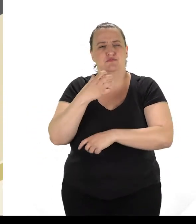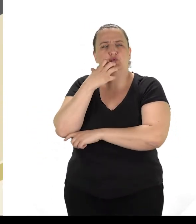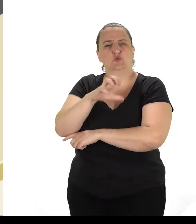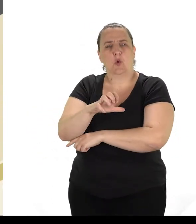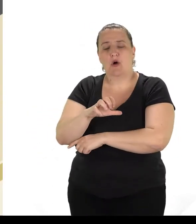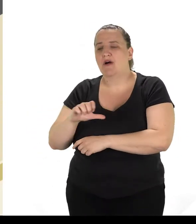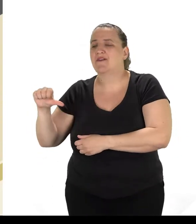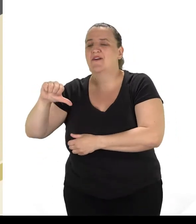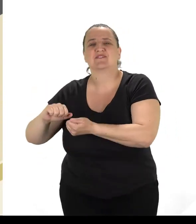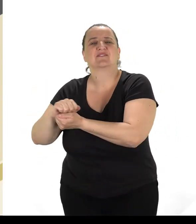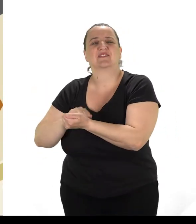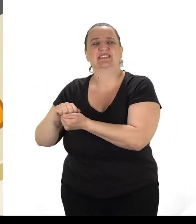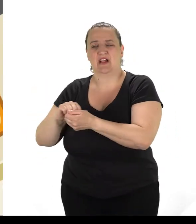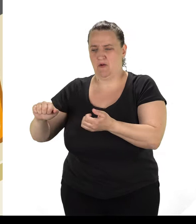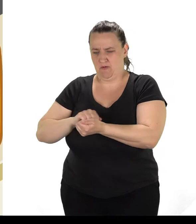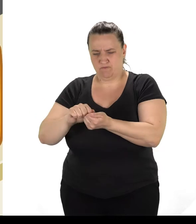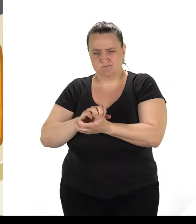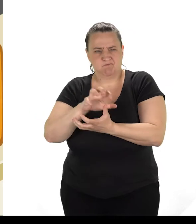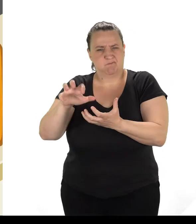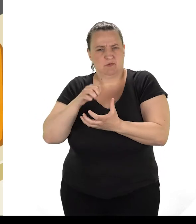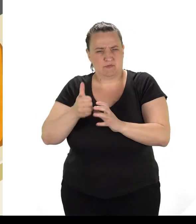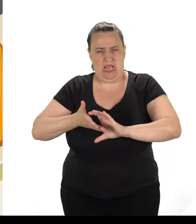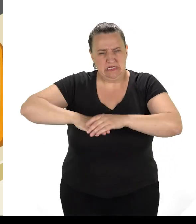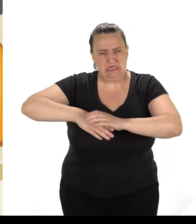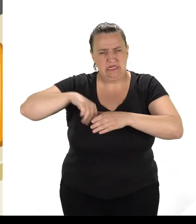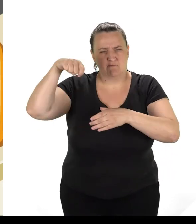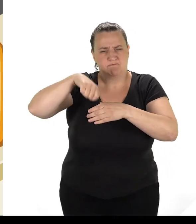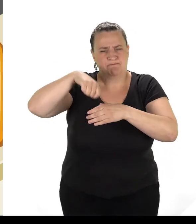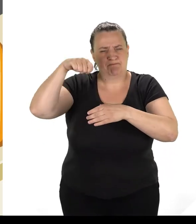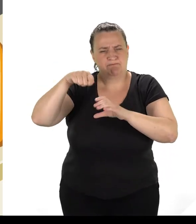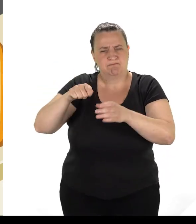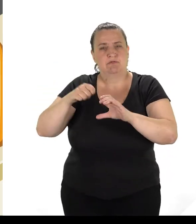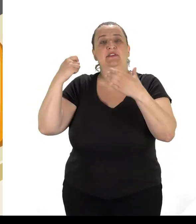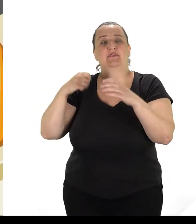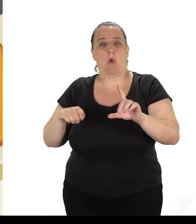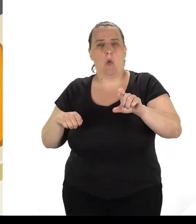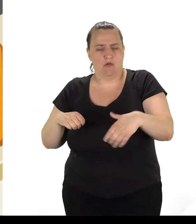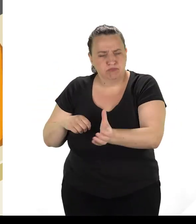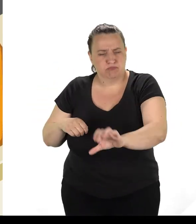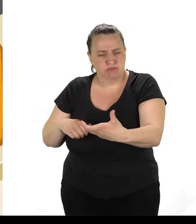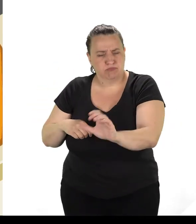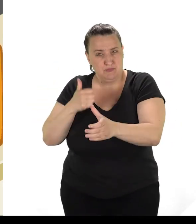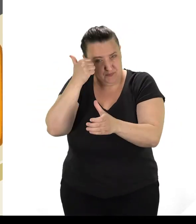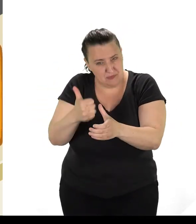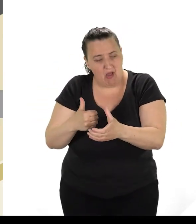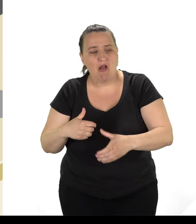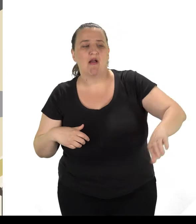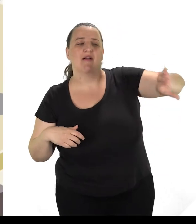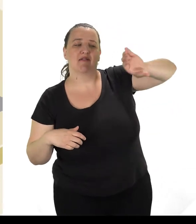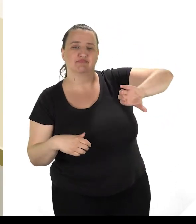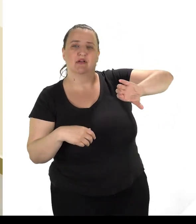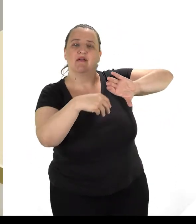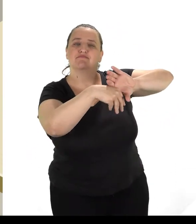Après son utilisation, mon biberon doit être lavé rapidement, à l'eau chaude et au produit vaisselle, avec un goupillon.